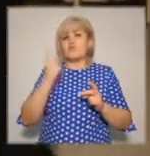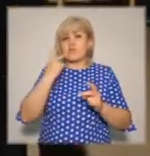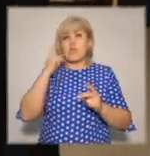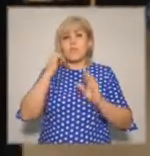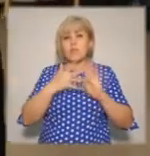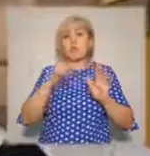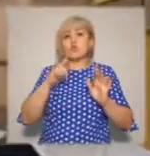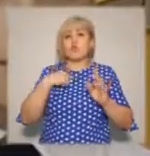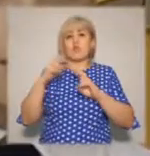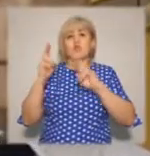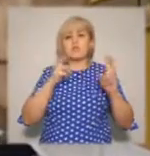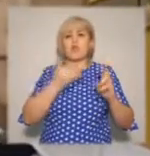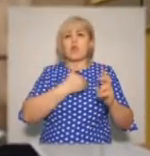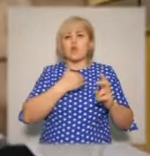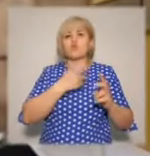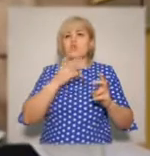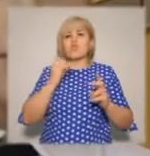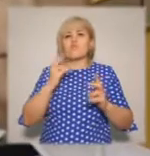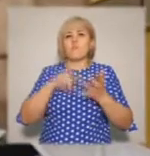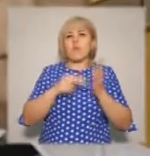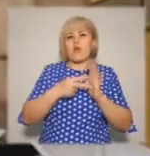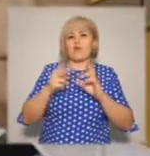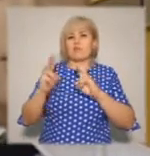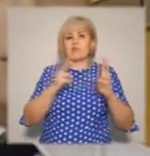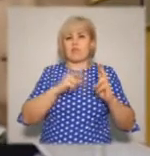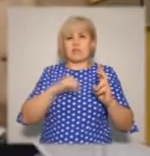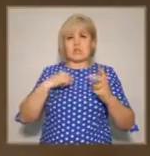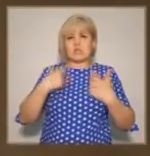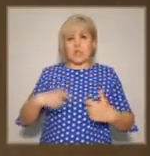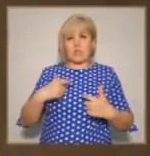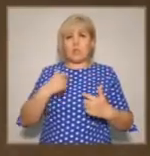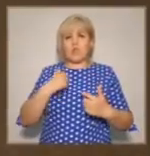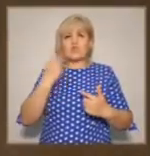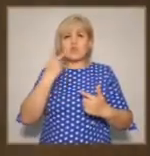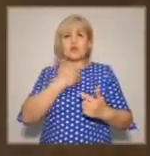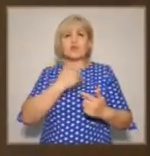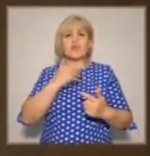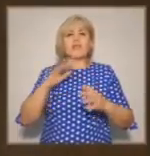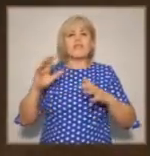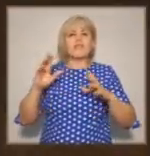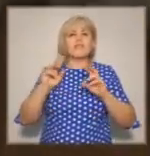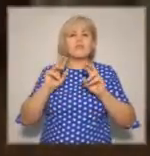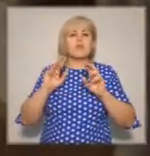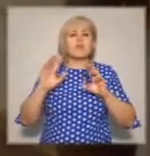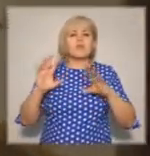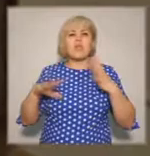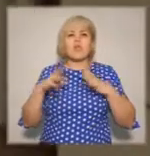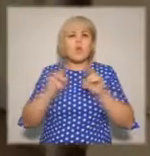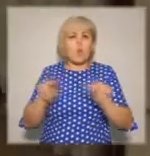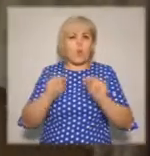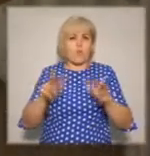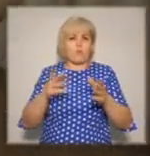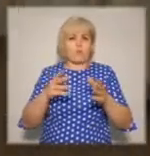есть я хотела команду, я хотела быть тренером, я хотела талантливых детей. На самом деле было несложно, действительно было